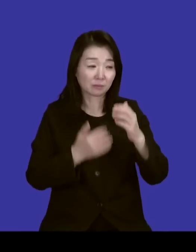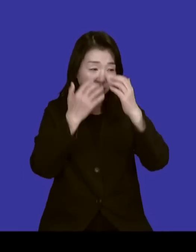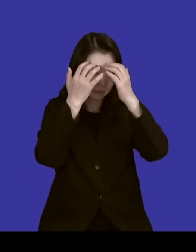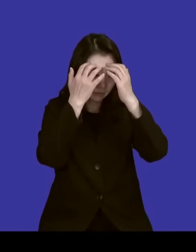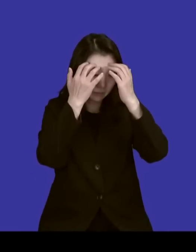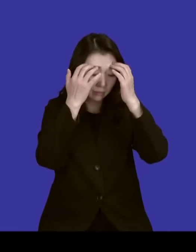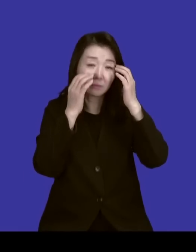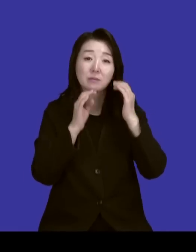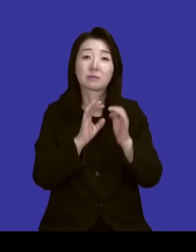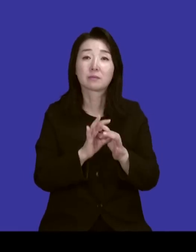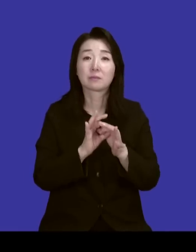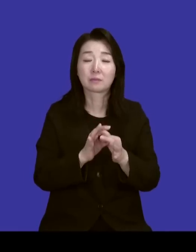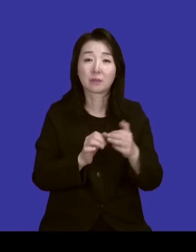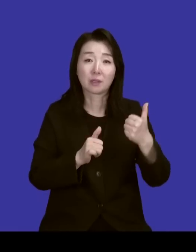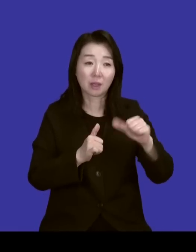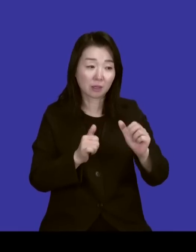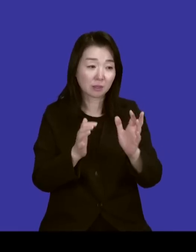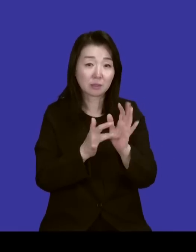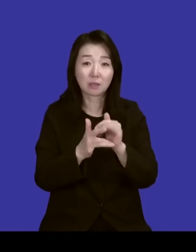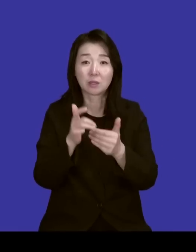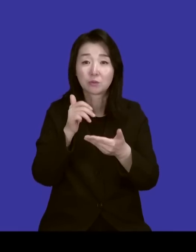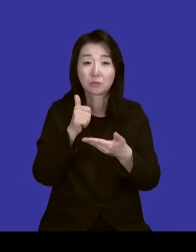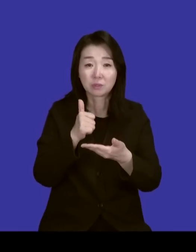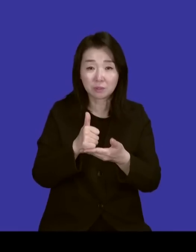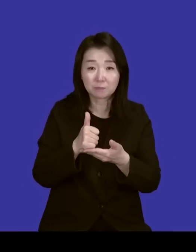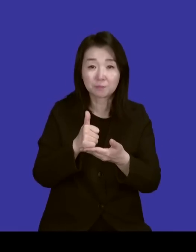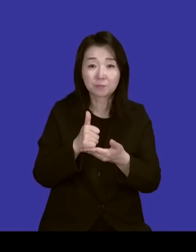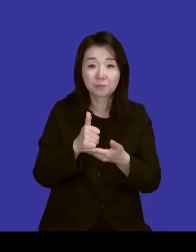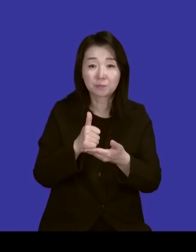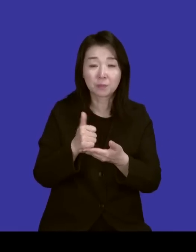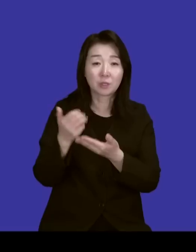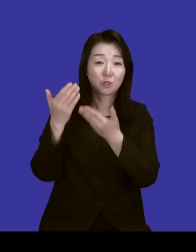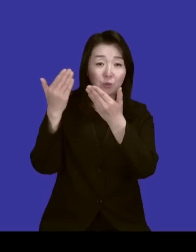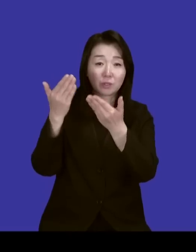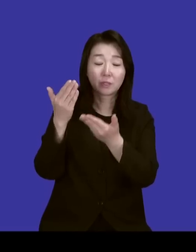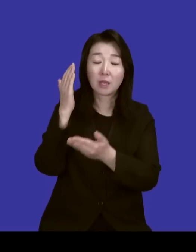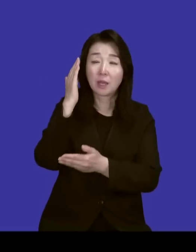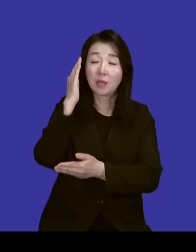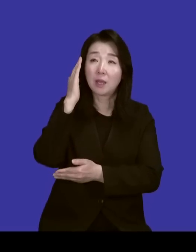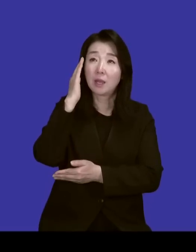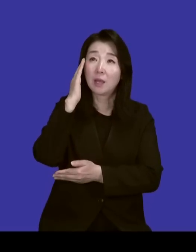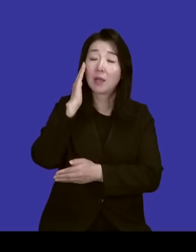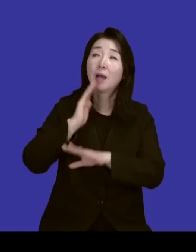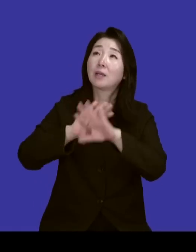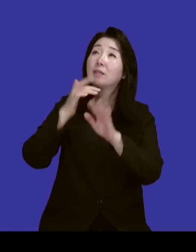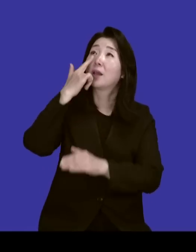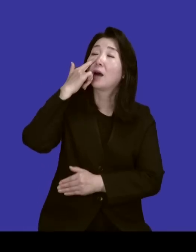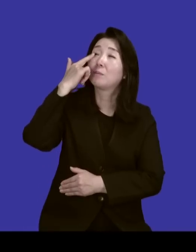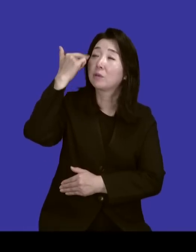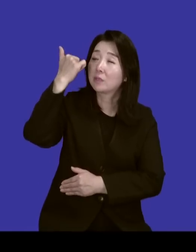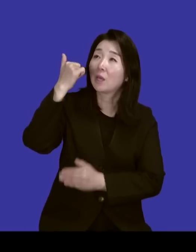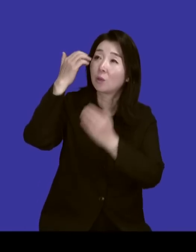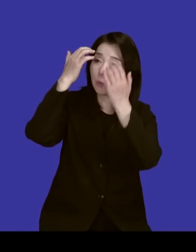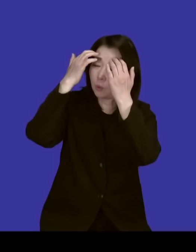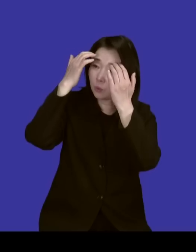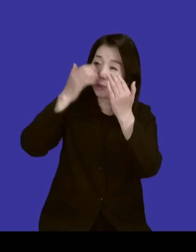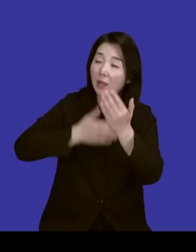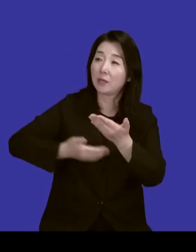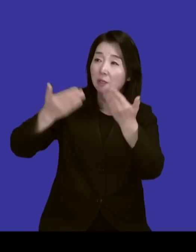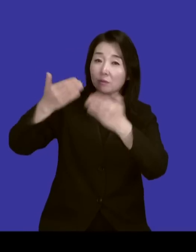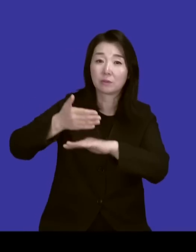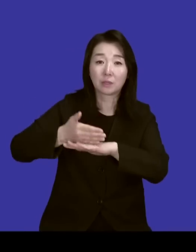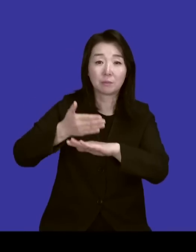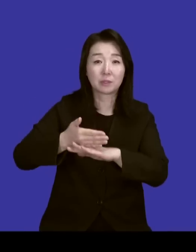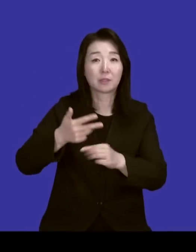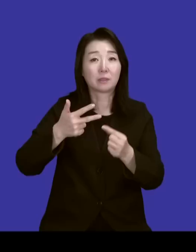통해 아들 예수님을 내어주신 하늘 아버지의 고통을 알게 하심 감사합니다.